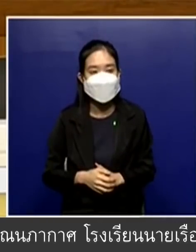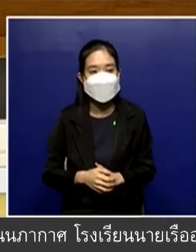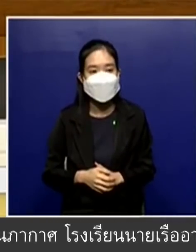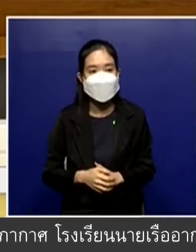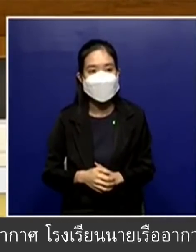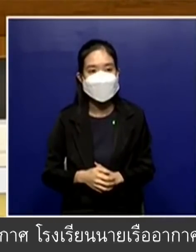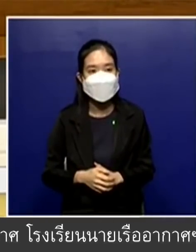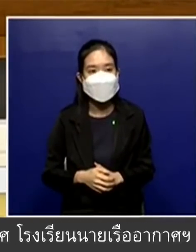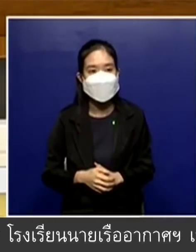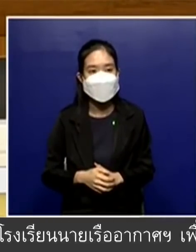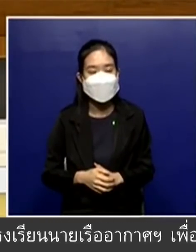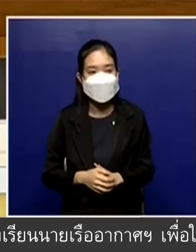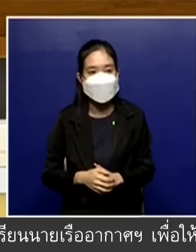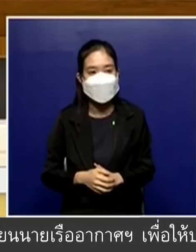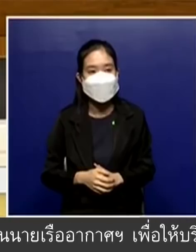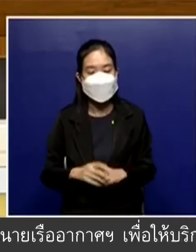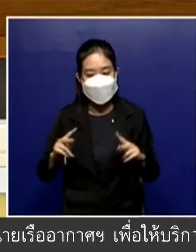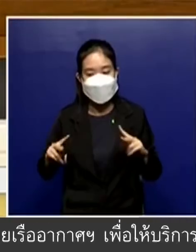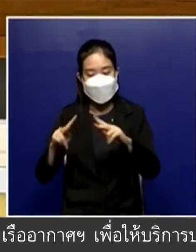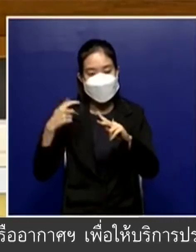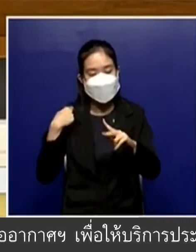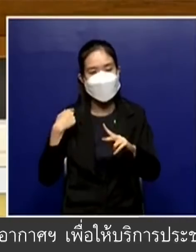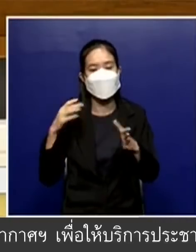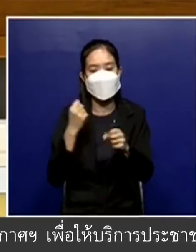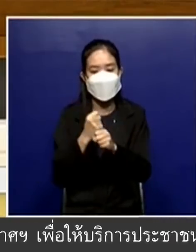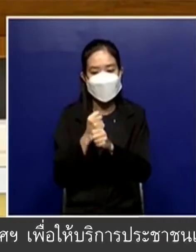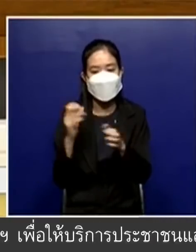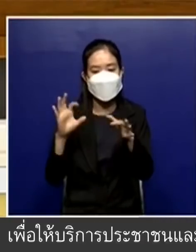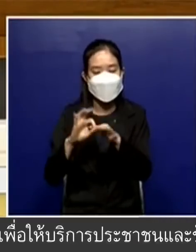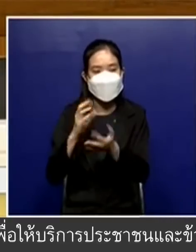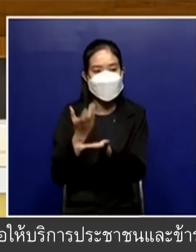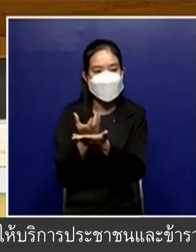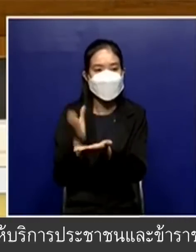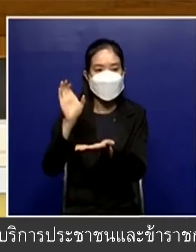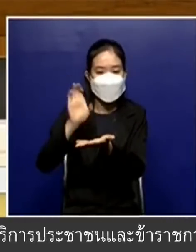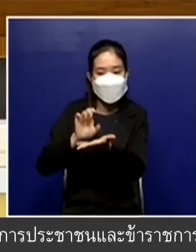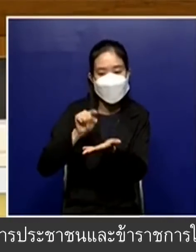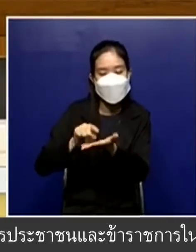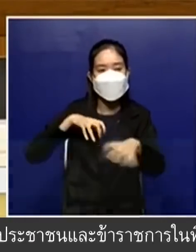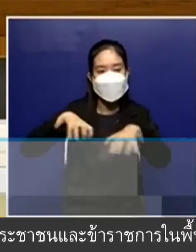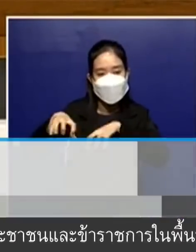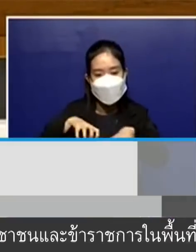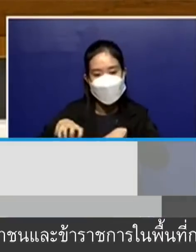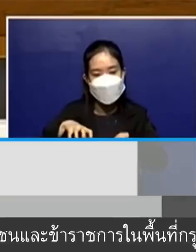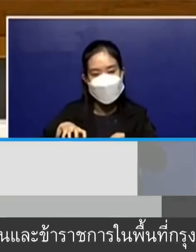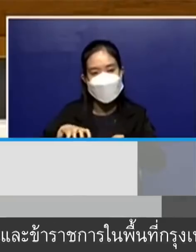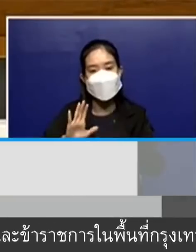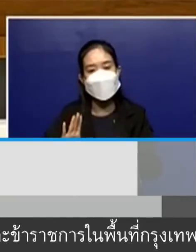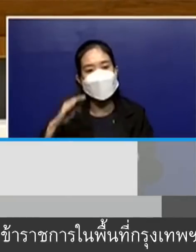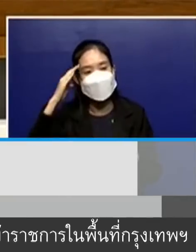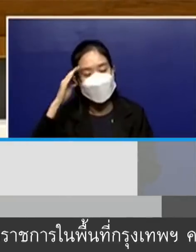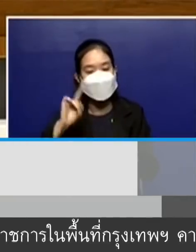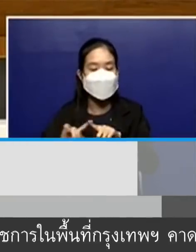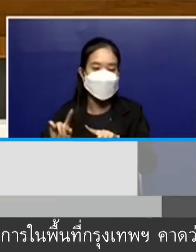าใช้จ่ายเกี่ยวกับบุคลากรค่าใช้จ่ายในการแบบภารกิจประจำค่าใช้จ่ายในงบพัฒนากองทัพนะครับซึ่งมีง